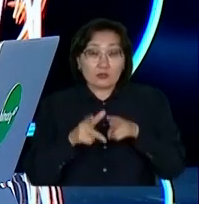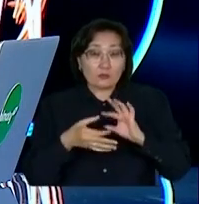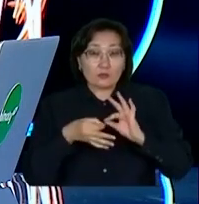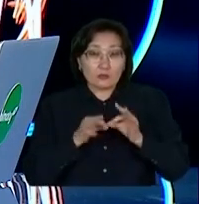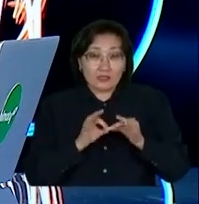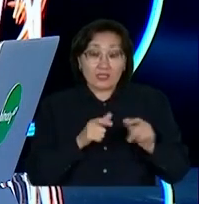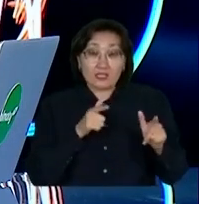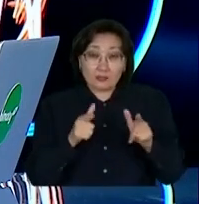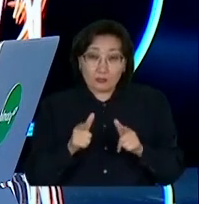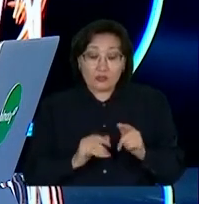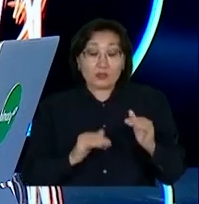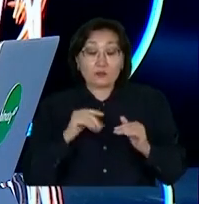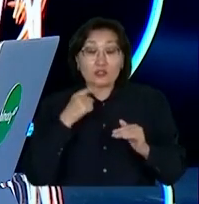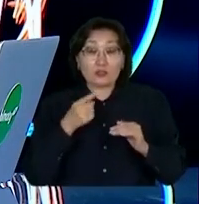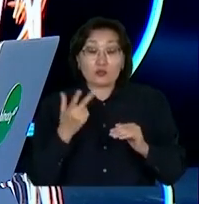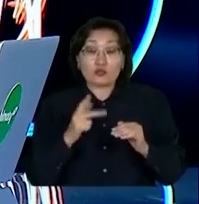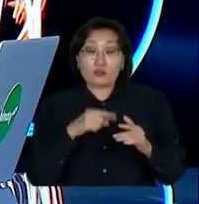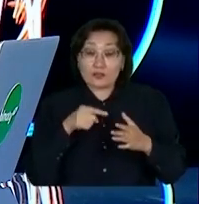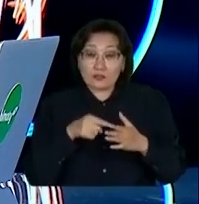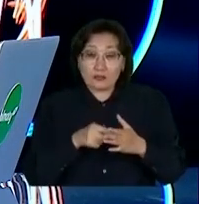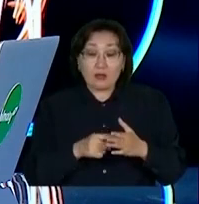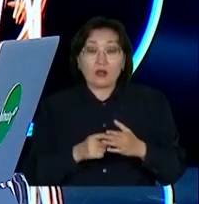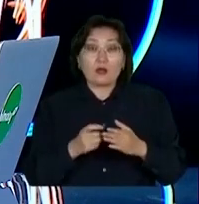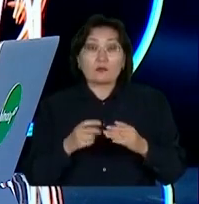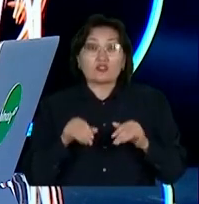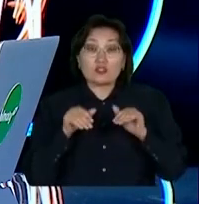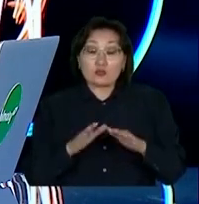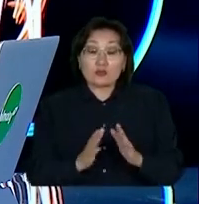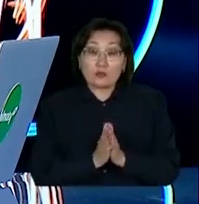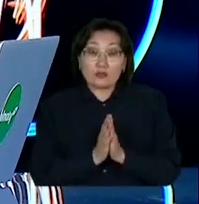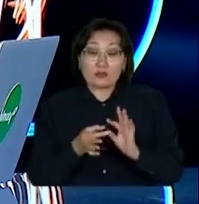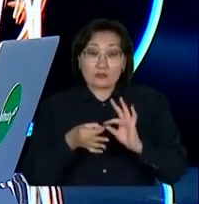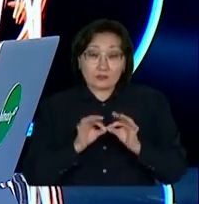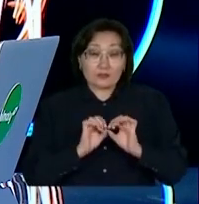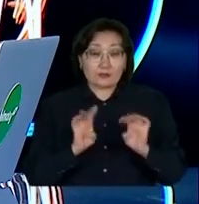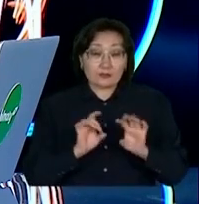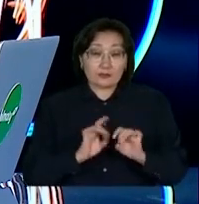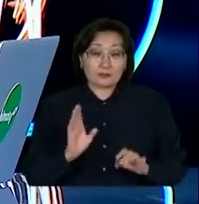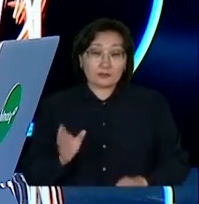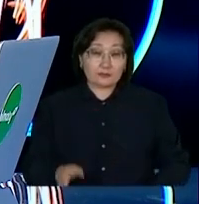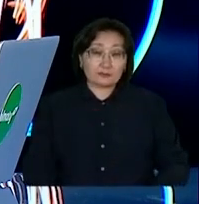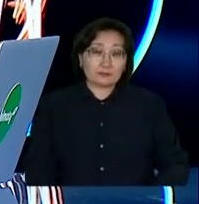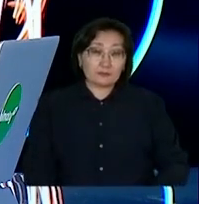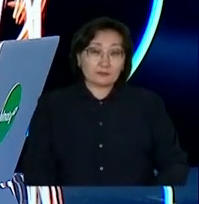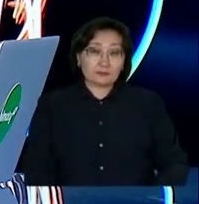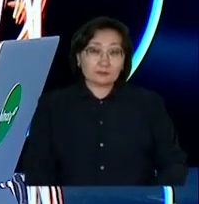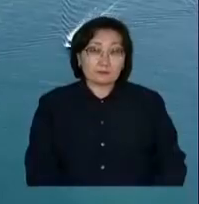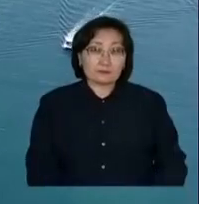пысықтап келіпті. Олар жоғарыда аталған үш мәселені бір жақты етуді сұрайды. Жасұлан Мұқан тақырыпты толық тарқатып кетеді.